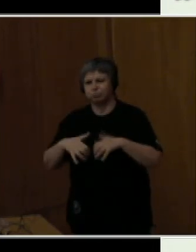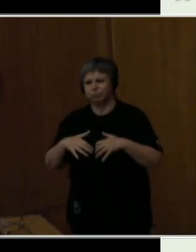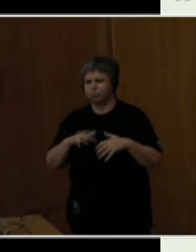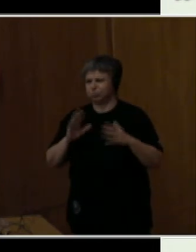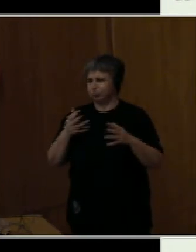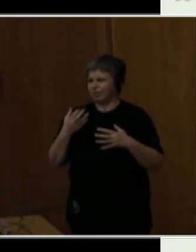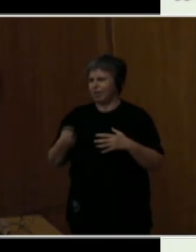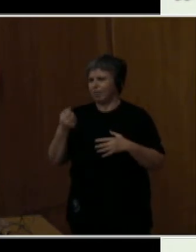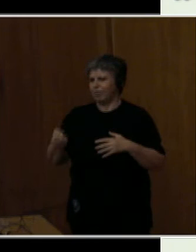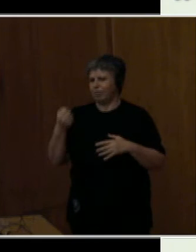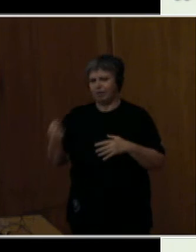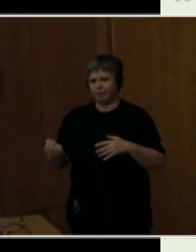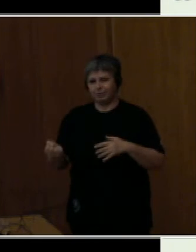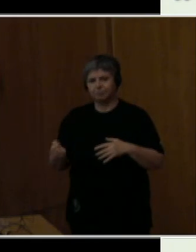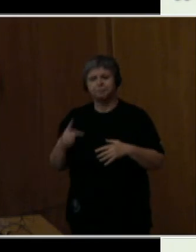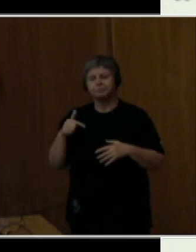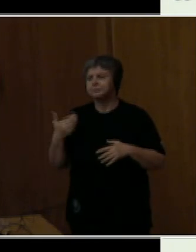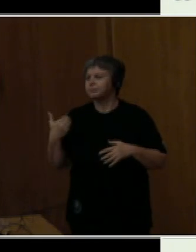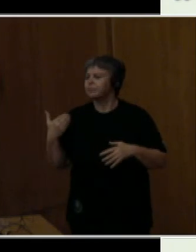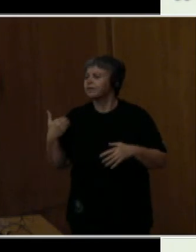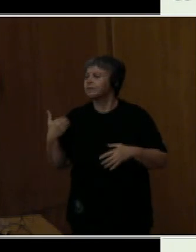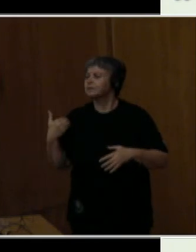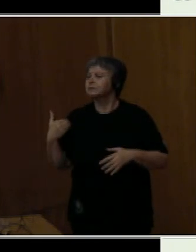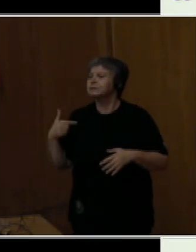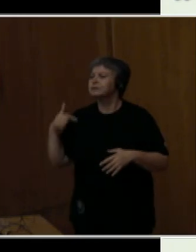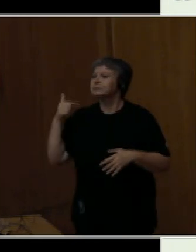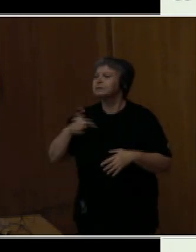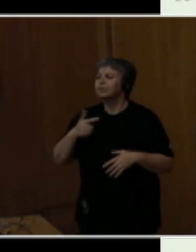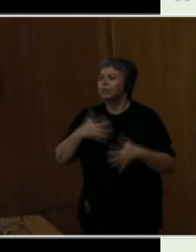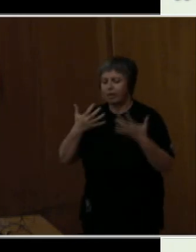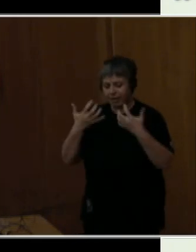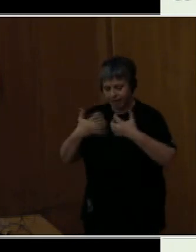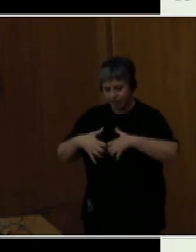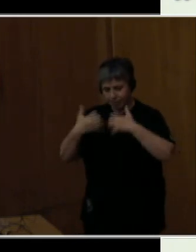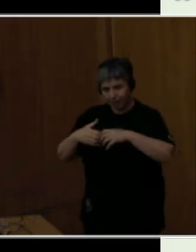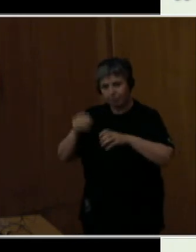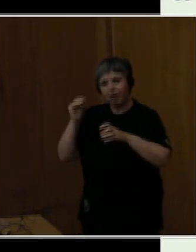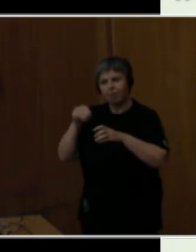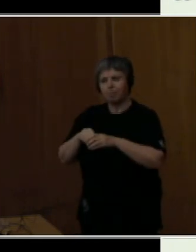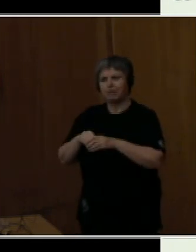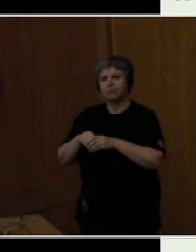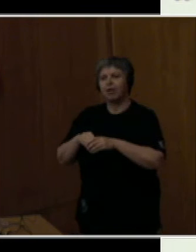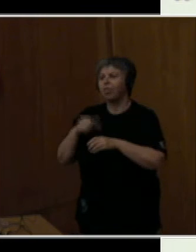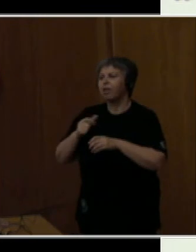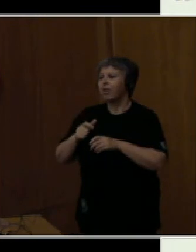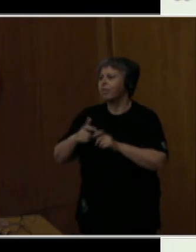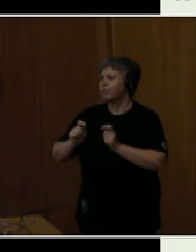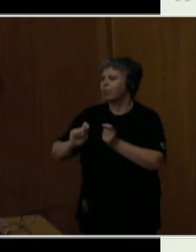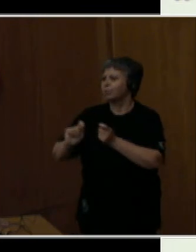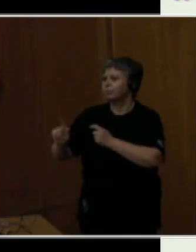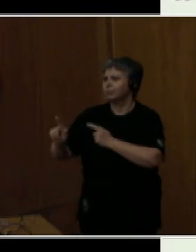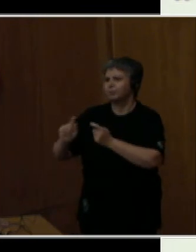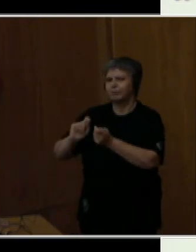Υπάρχει τώρα το καινούριο φαινόμενο, το machine to machine, M2M, η επικοινωνία μηχανής προς μηχανή, η